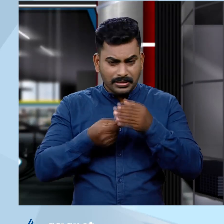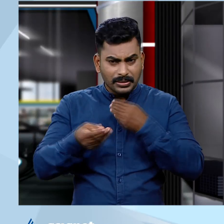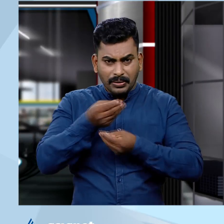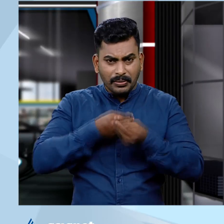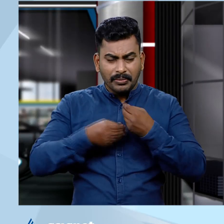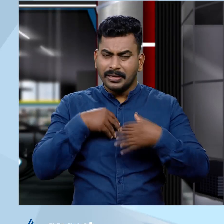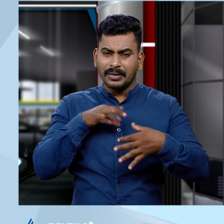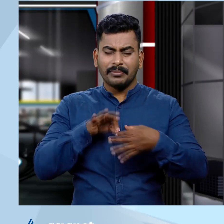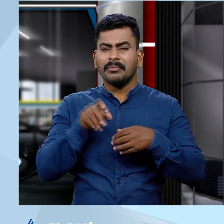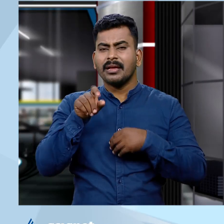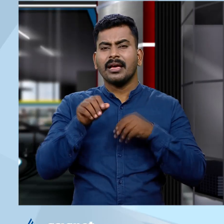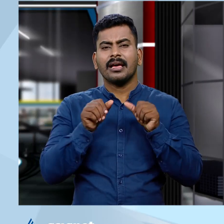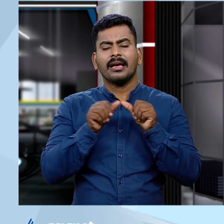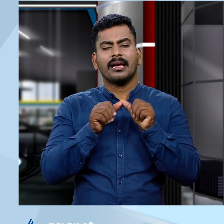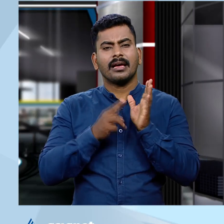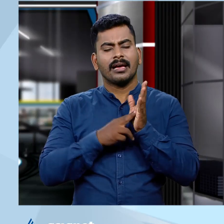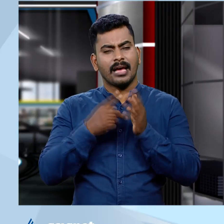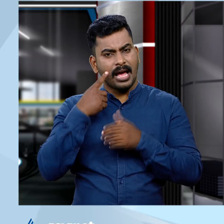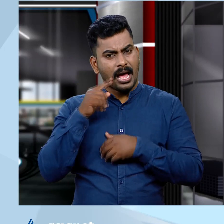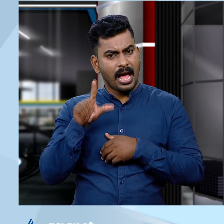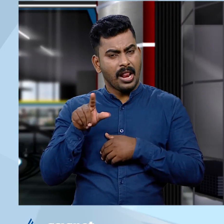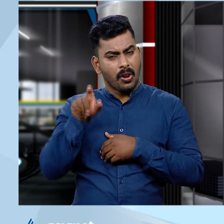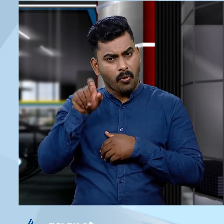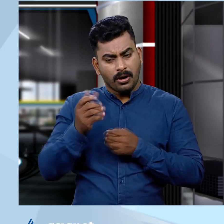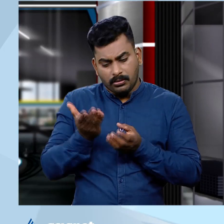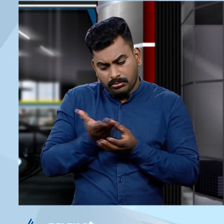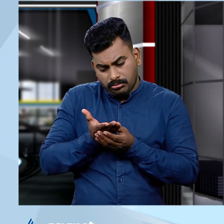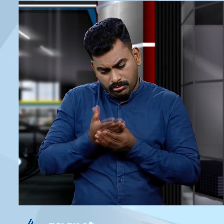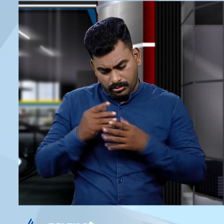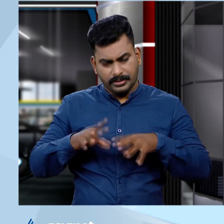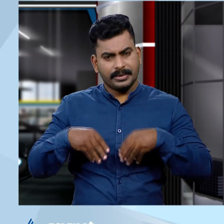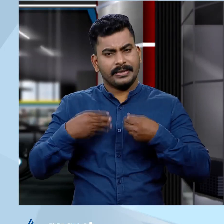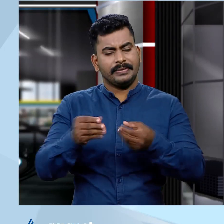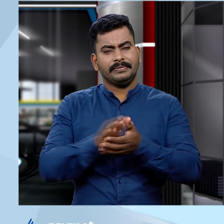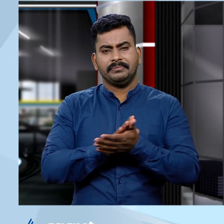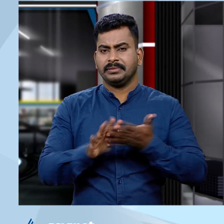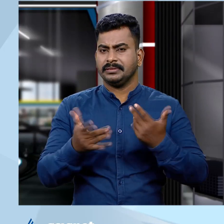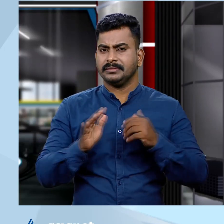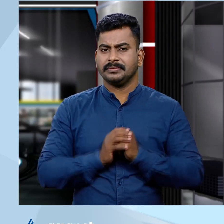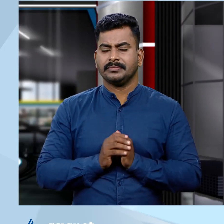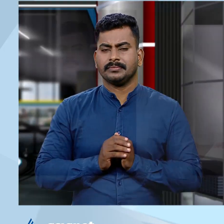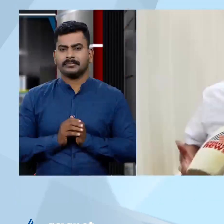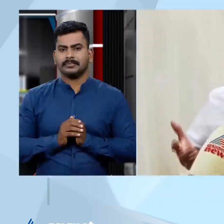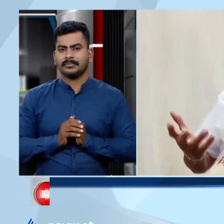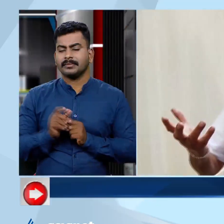ചെയ്തു, അനിൽകുമാറിന്റെ ഡോക്യുമെന്റുകൾ തന്റെ കൈവശമാണ് ഉള്ളതെന്നും ഗോകുലം ഗോപാലൻ വിശദീകരിച്ചു.